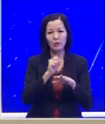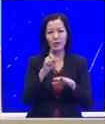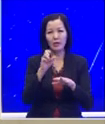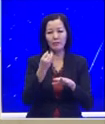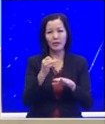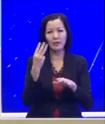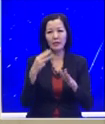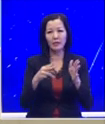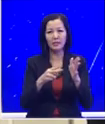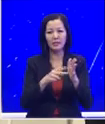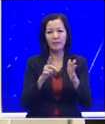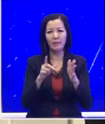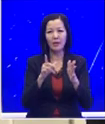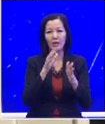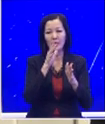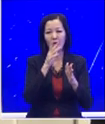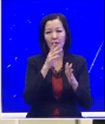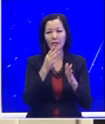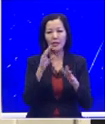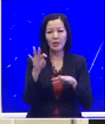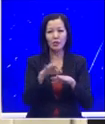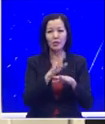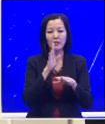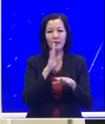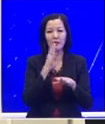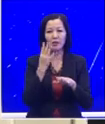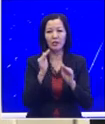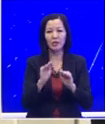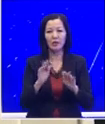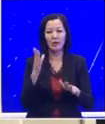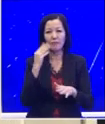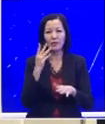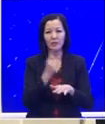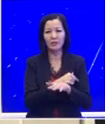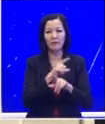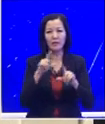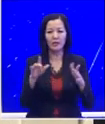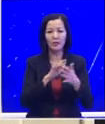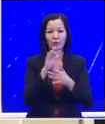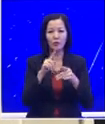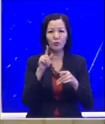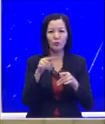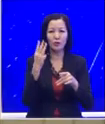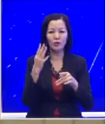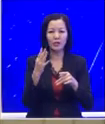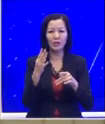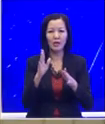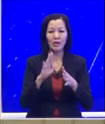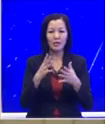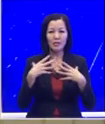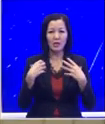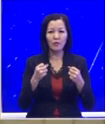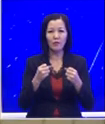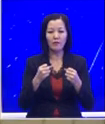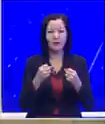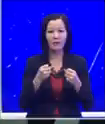всего 37 лет. Супруга и четверо детей сейчас находятся в Алматинской городской больнице номер 4. Состояние поступивших